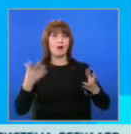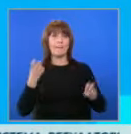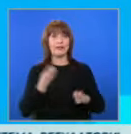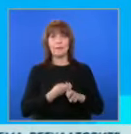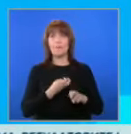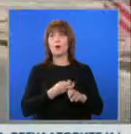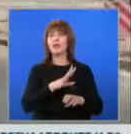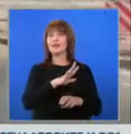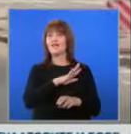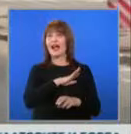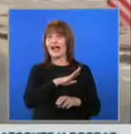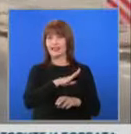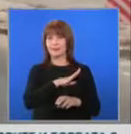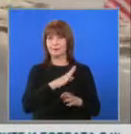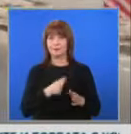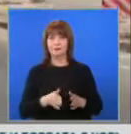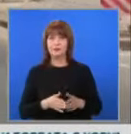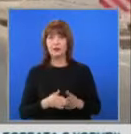в Газа.